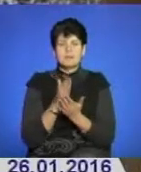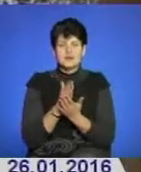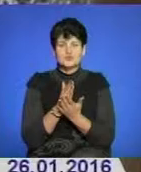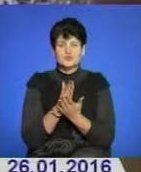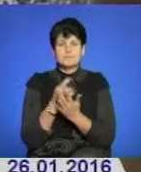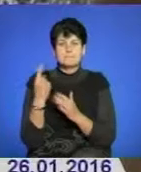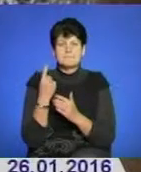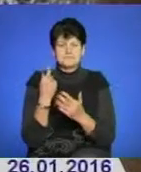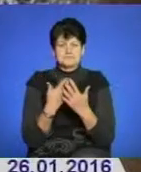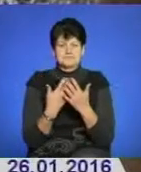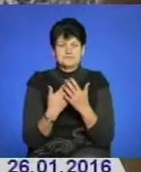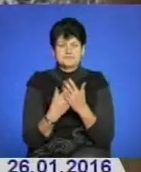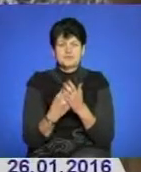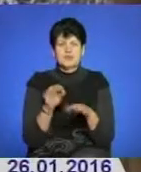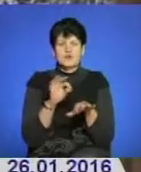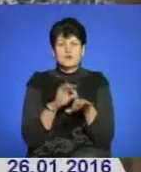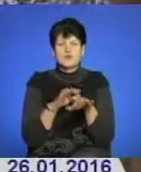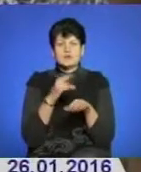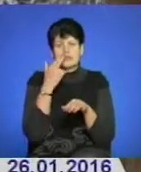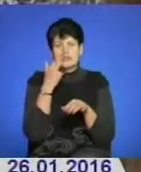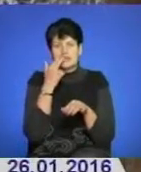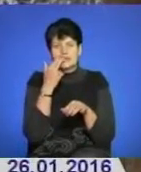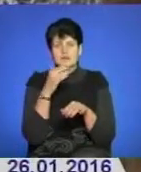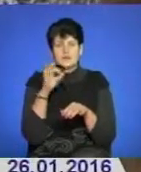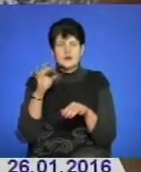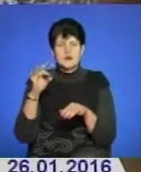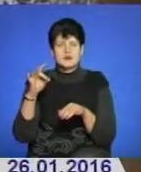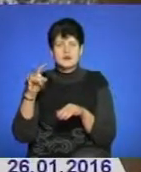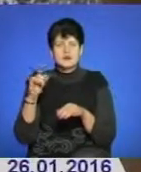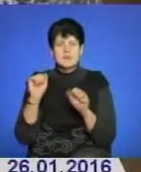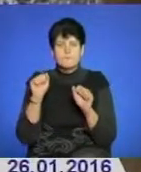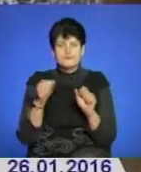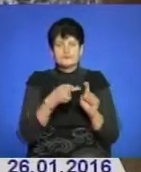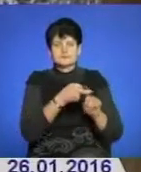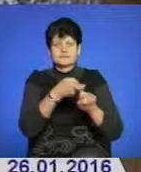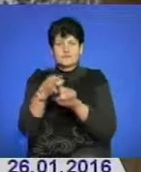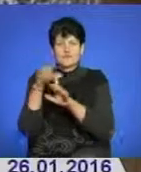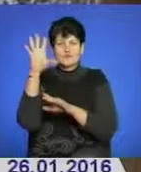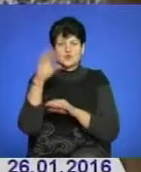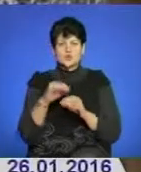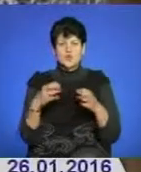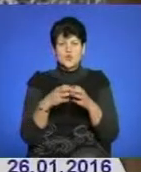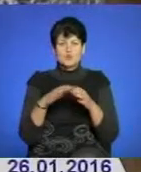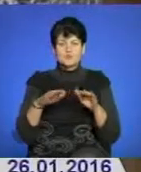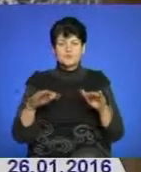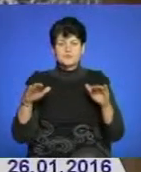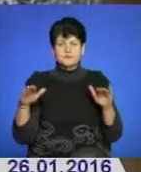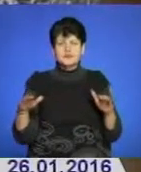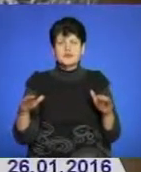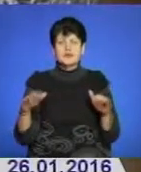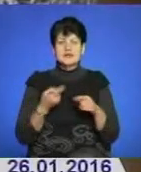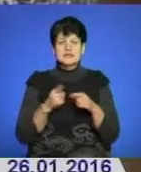якісь перші ознаки захворювання на грип чи гострі респіраторні, може заразити цілу групу. Ну, ми говоримо про те, що все ж